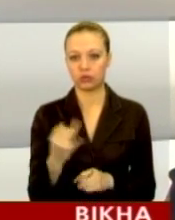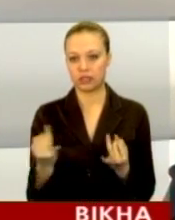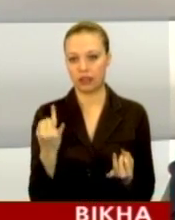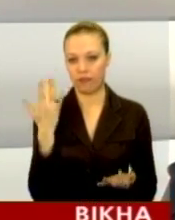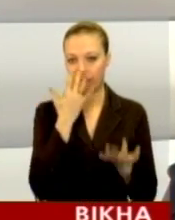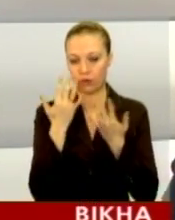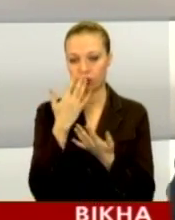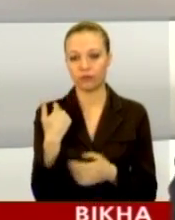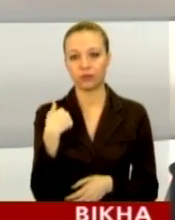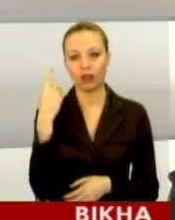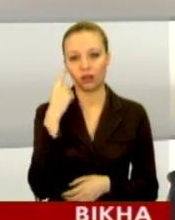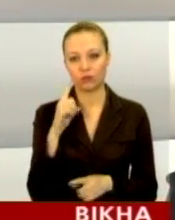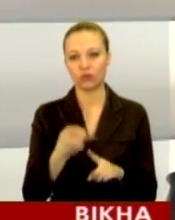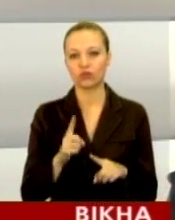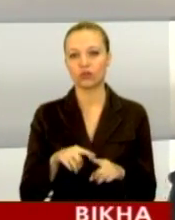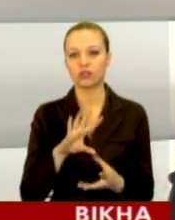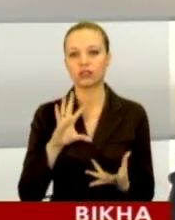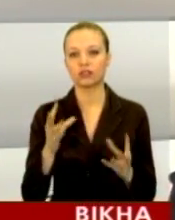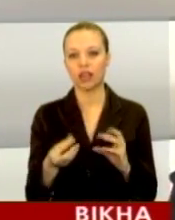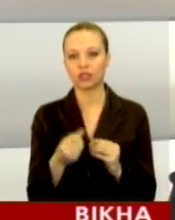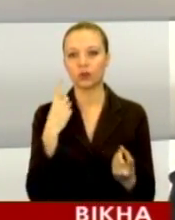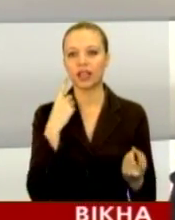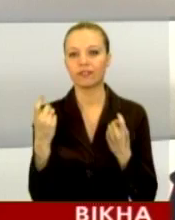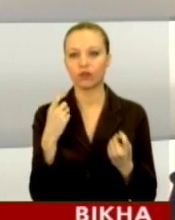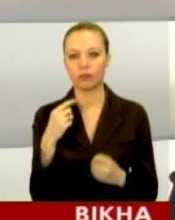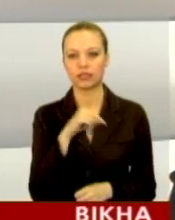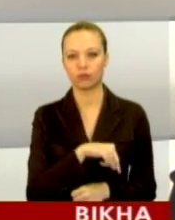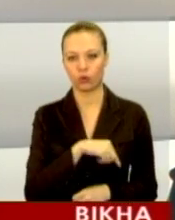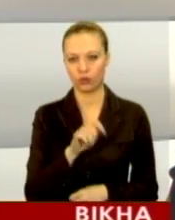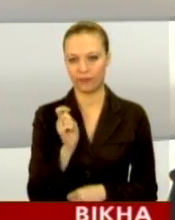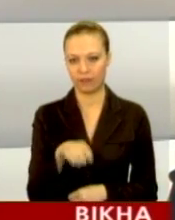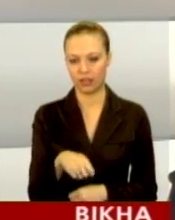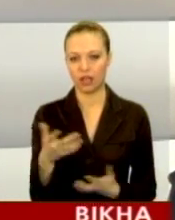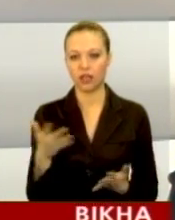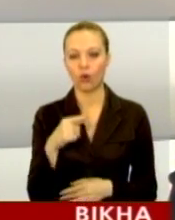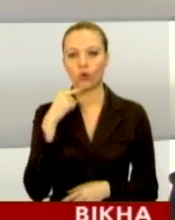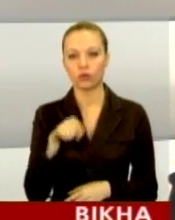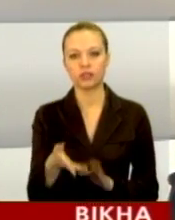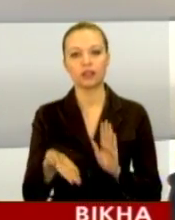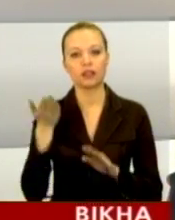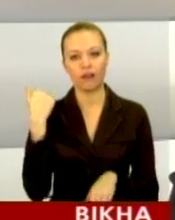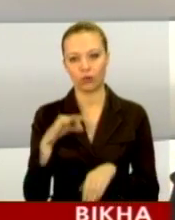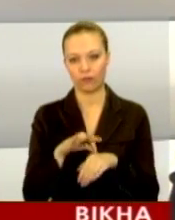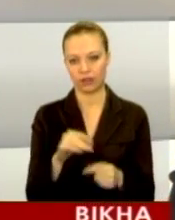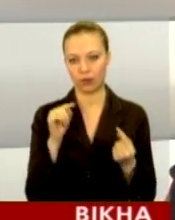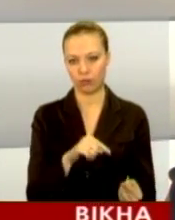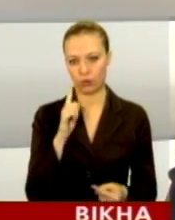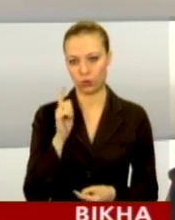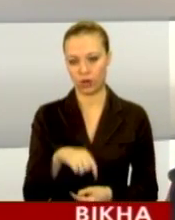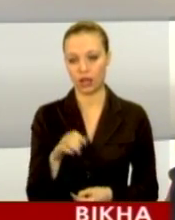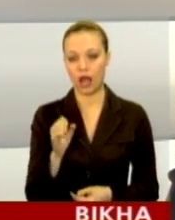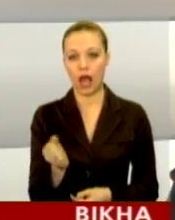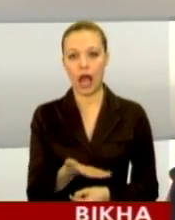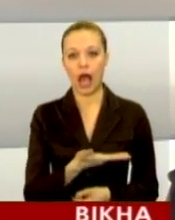філософія. Я думаю, що це все наслідок інформаційно-психологічної війни, яку Росія давно веде проти України, а